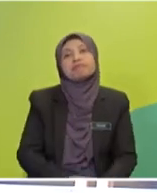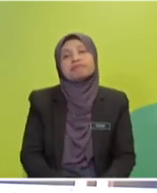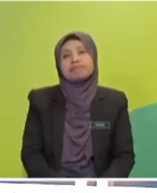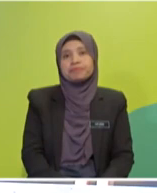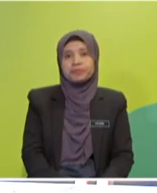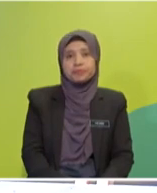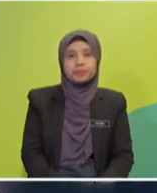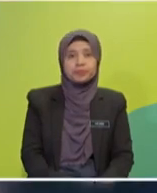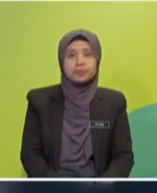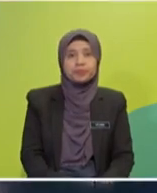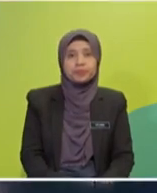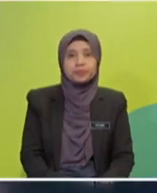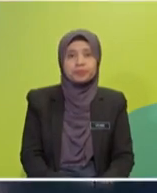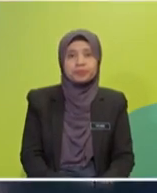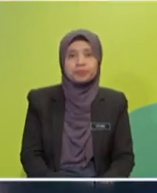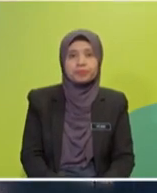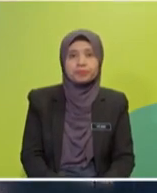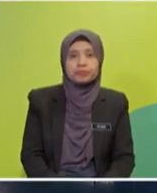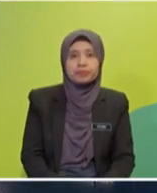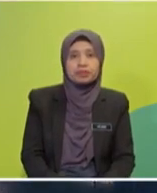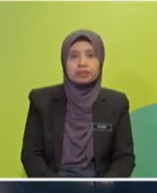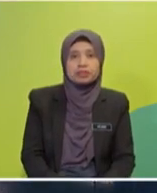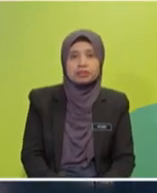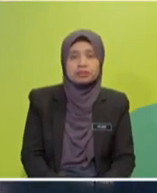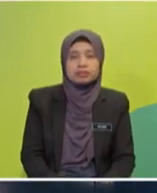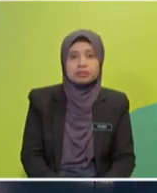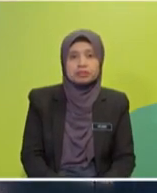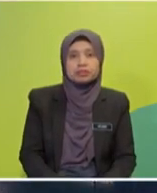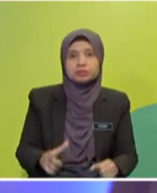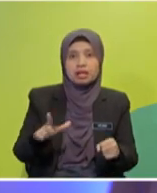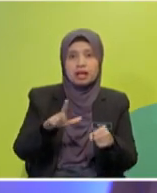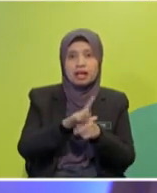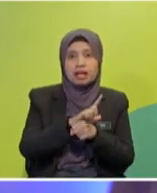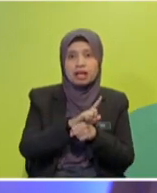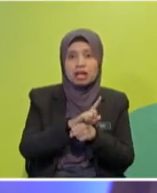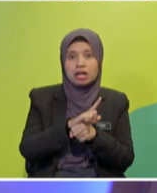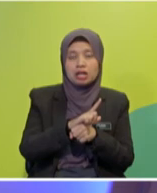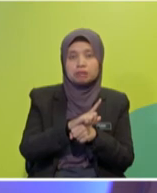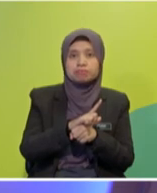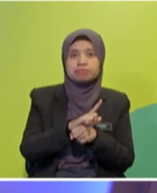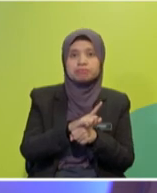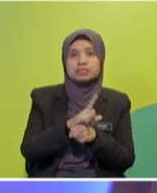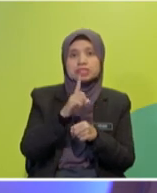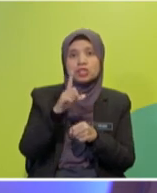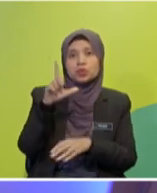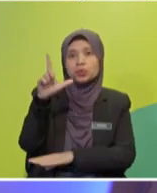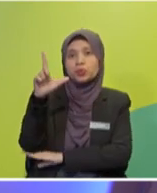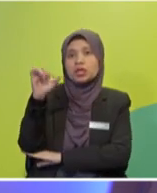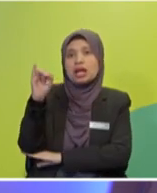Kapal. Sudah lengkap ke cikgu kita punya lirik ni? Lengkap satu lirik. Pandailah Hanif